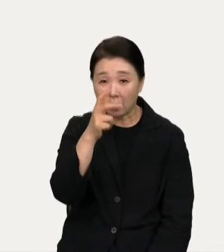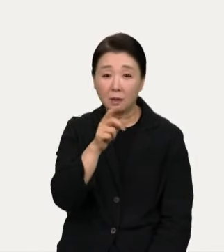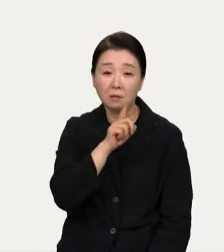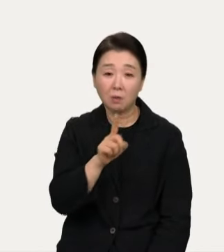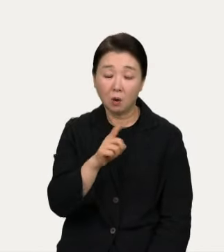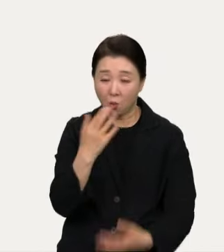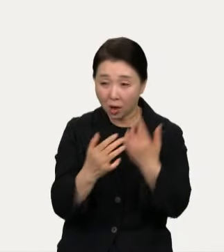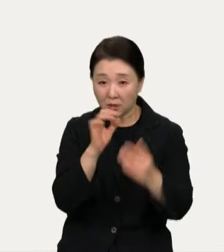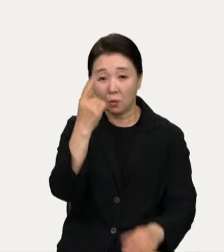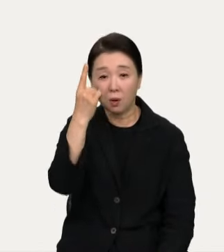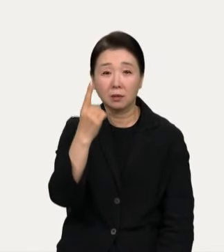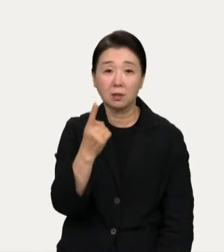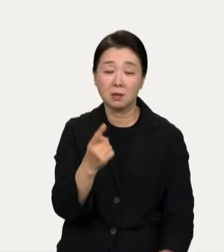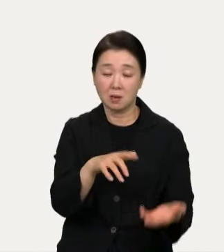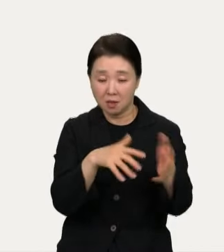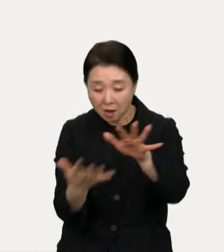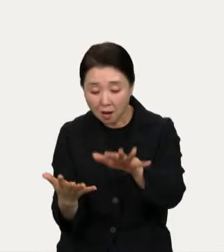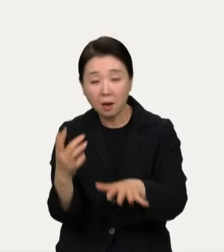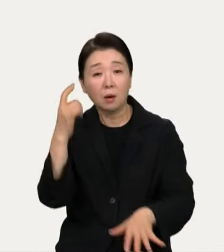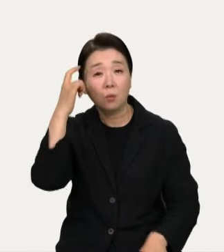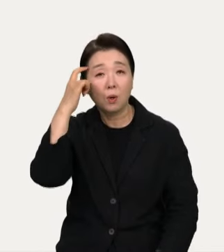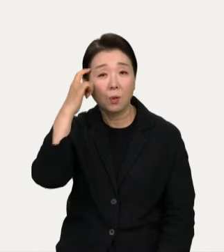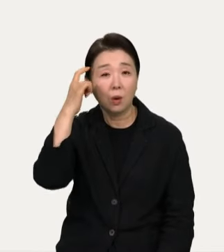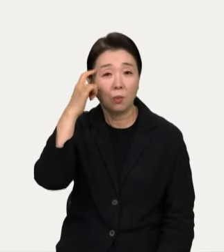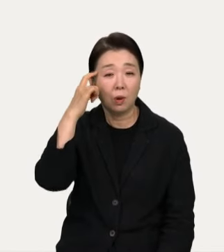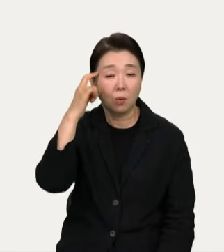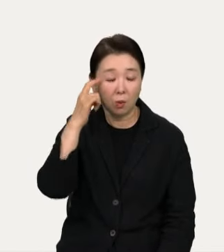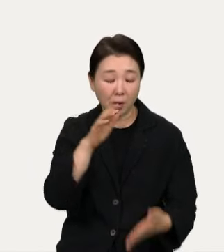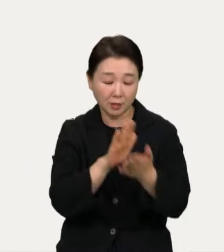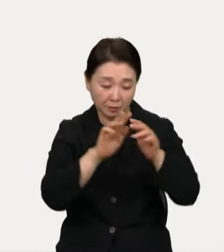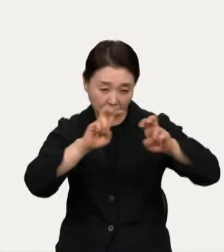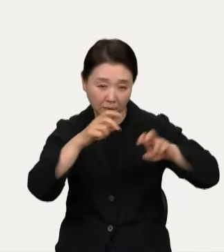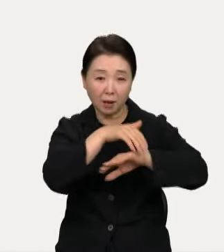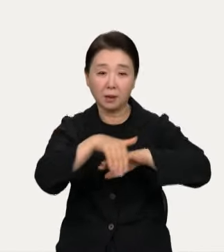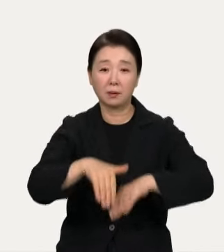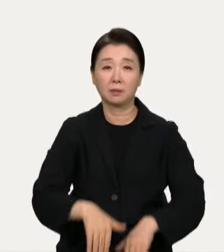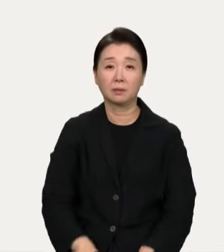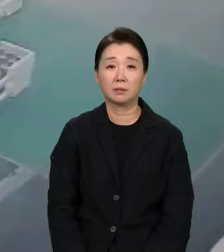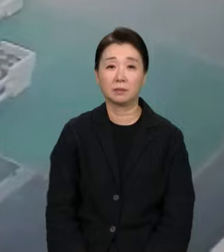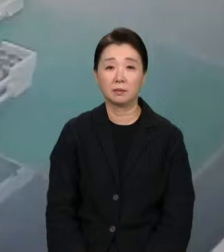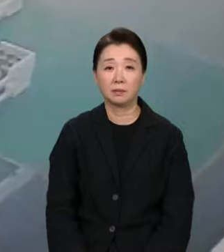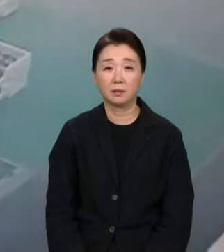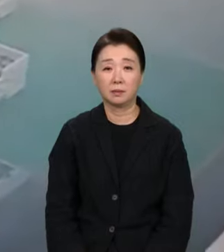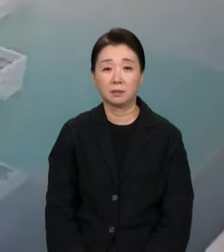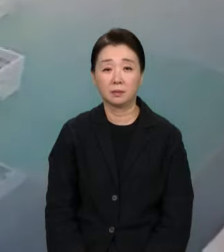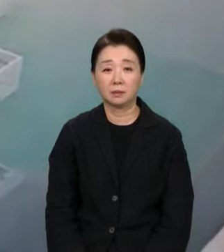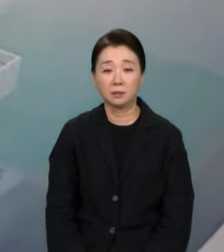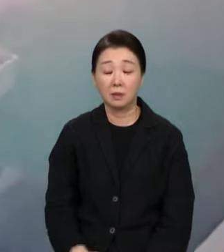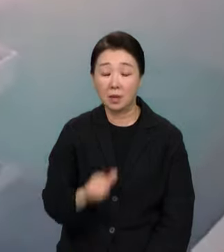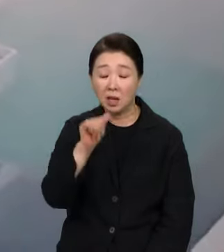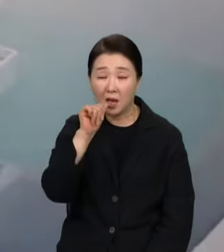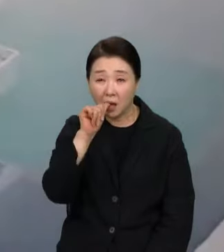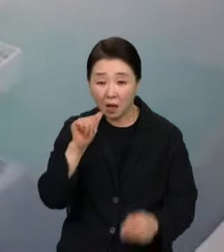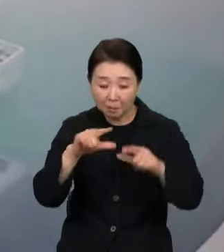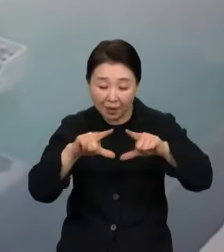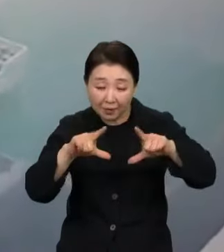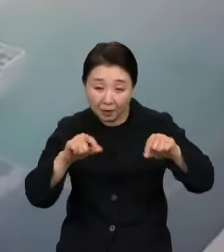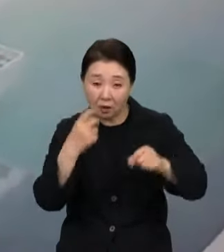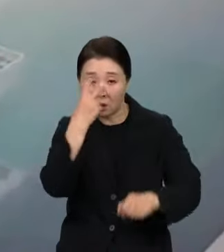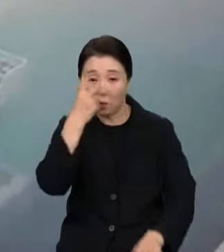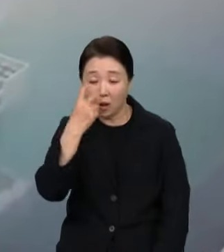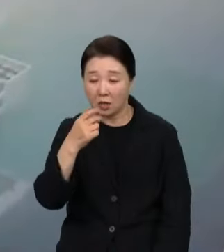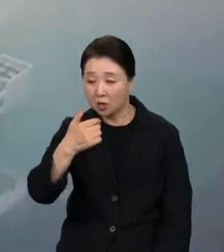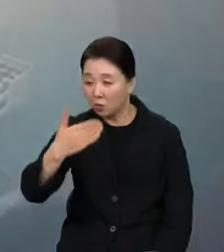원인은 물론 많은 사상자가 발생한 이유를 집중 들여다볼 계획이라고 밝혔습니다. 배터리 관리와 소방시설에